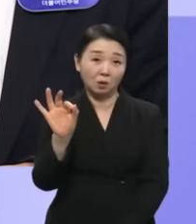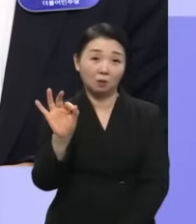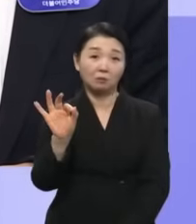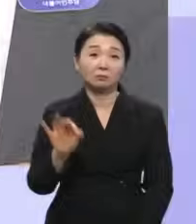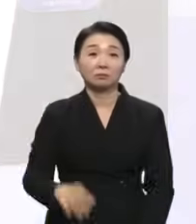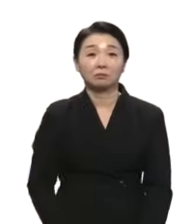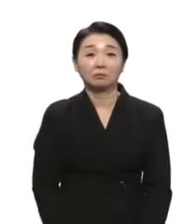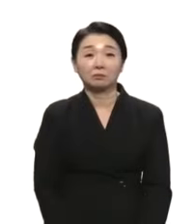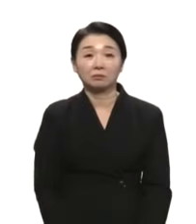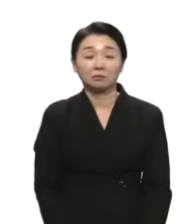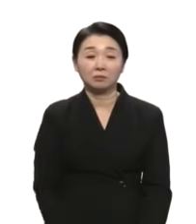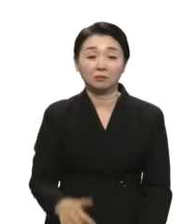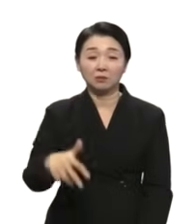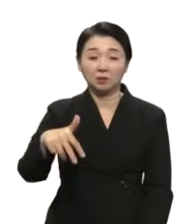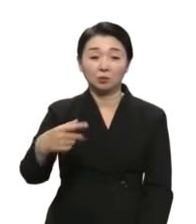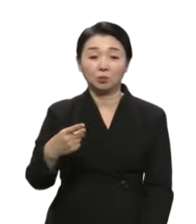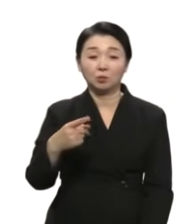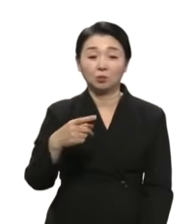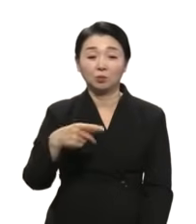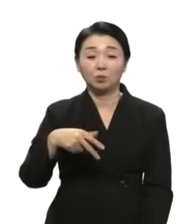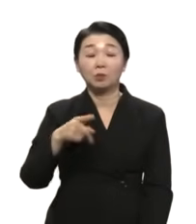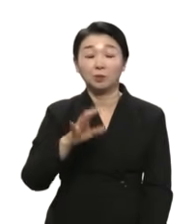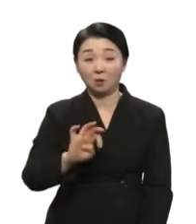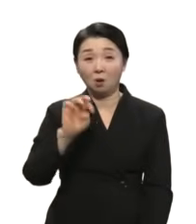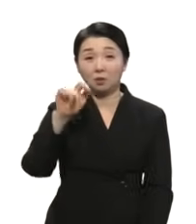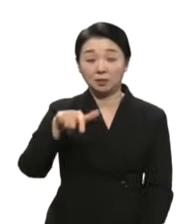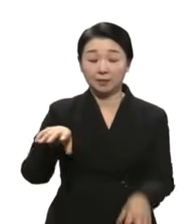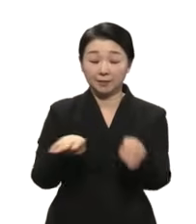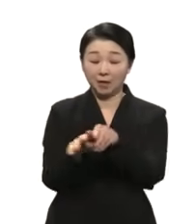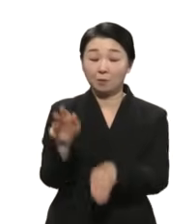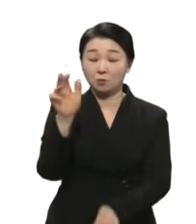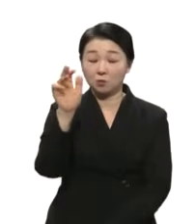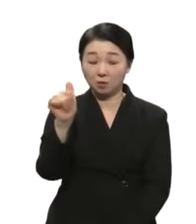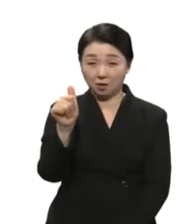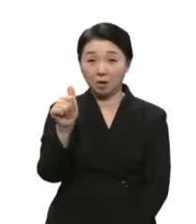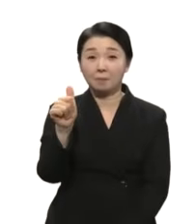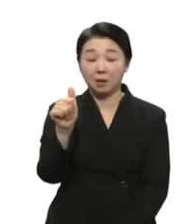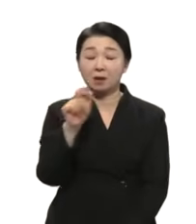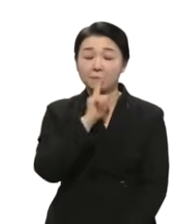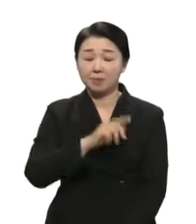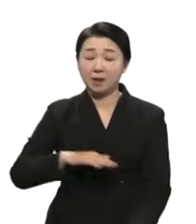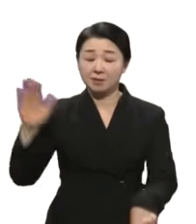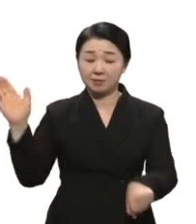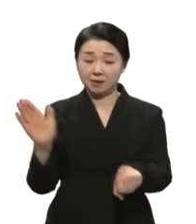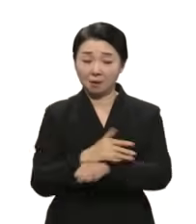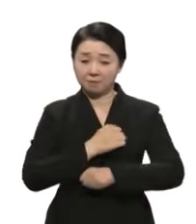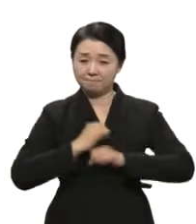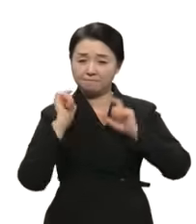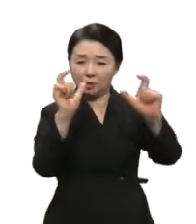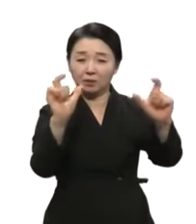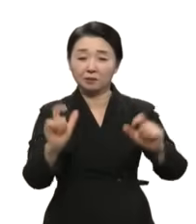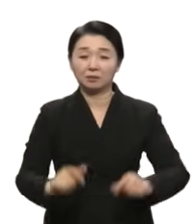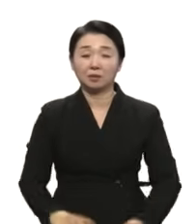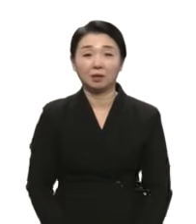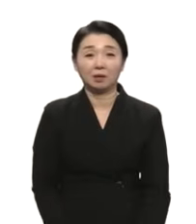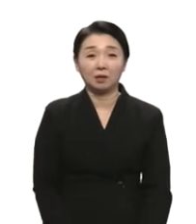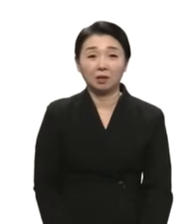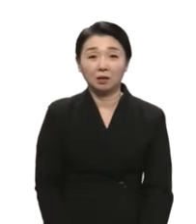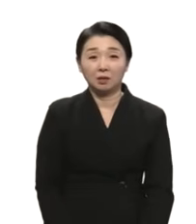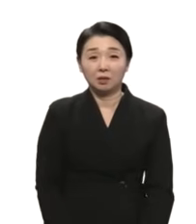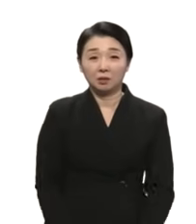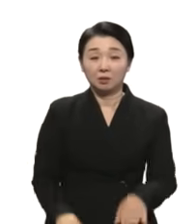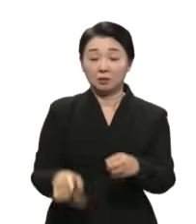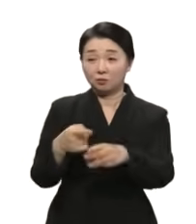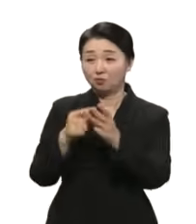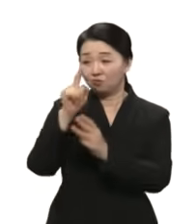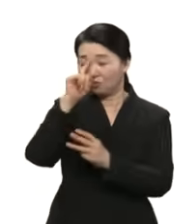사무총장이 매우 잘못된 발언이다 엄중 경고도 했습니다 이게 어 현정부 좀 비판하는